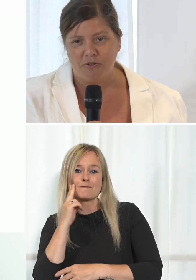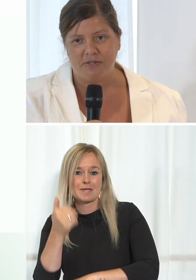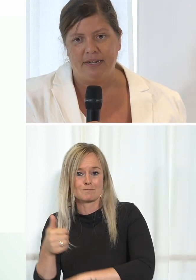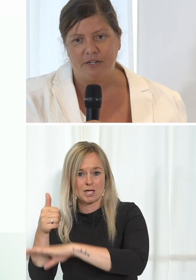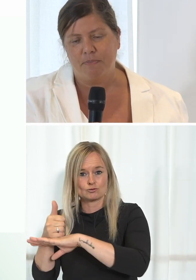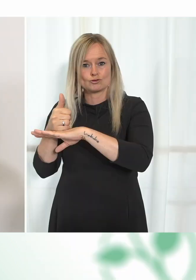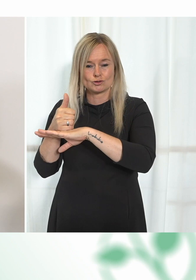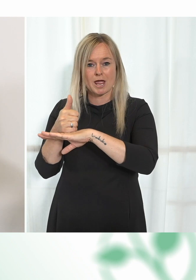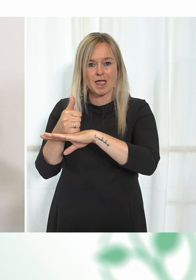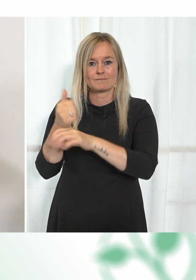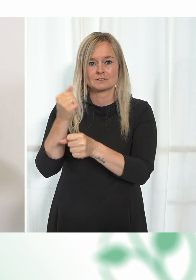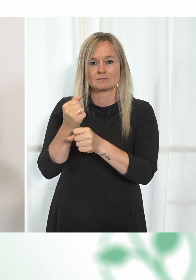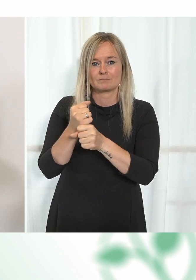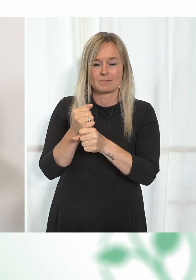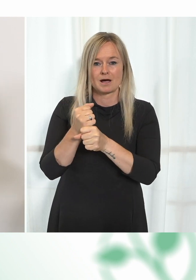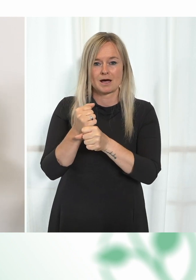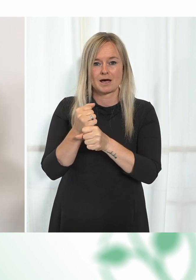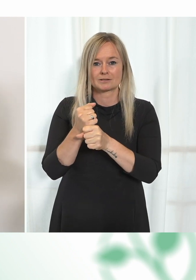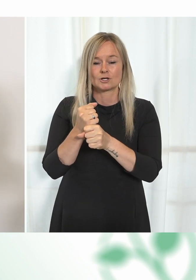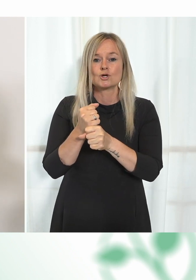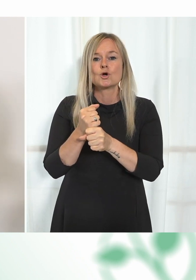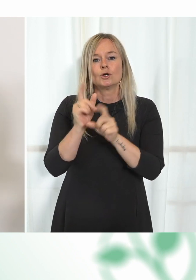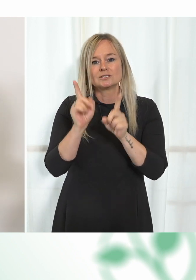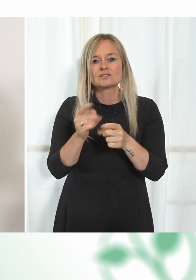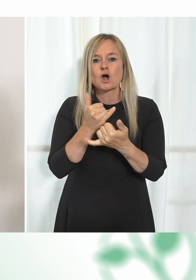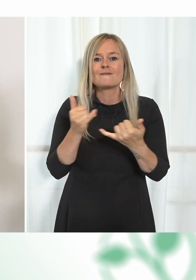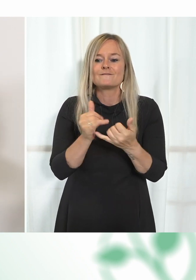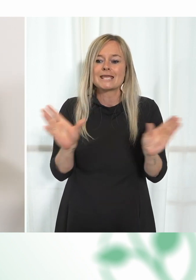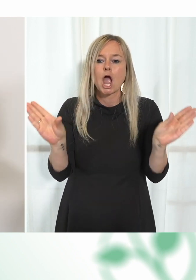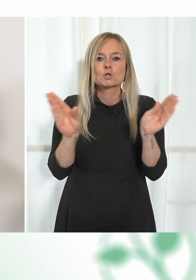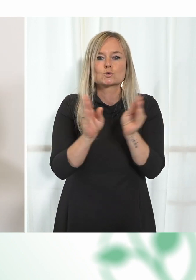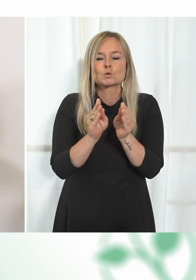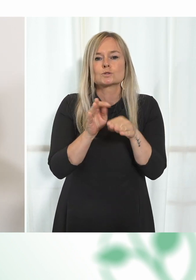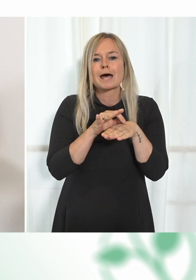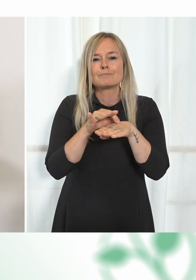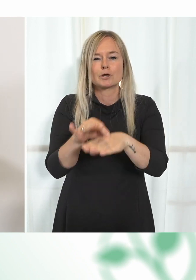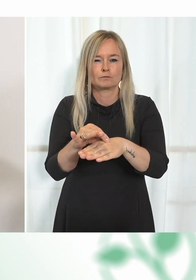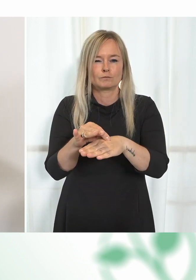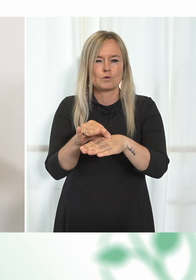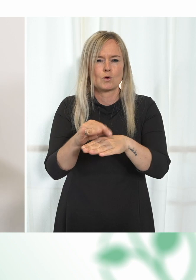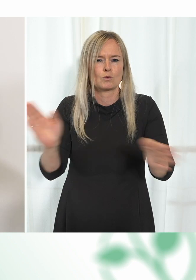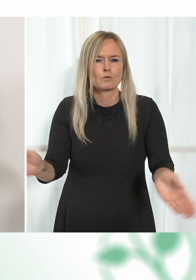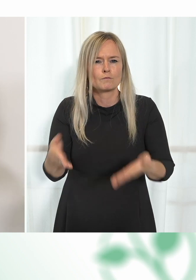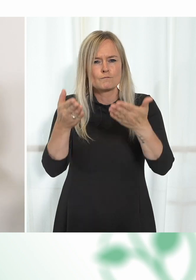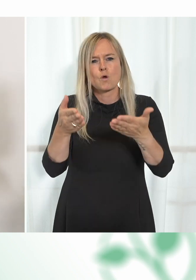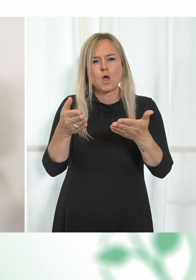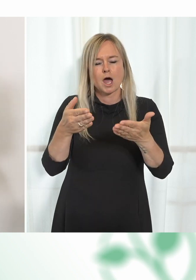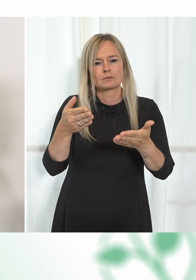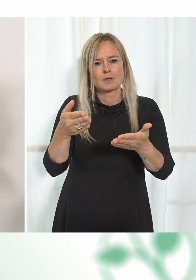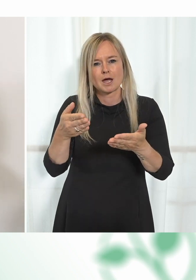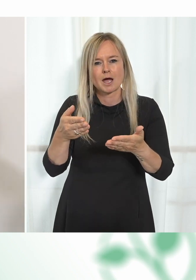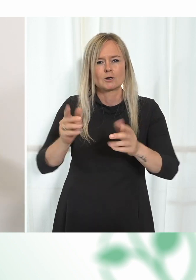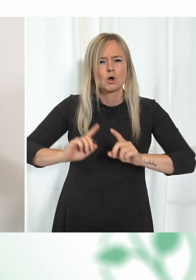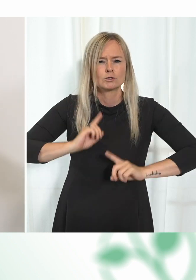so aussehen, dass man eine Zusammenführung fördert, immer weiter vorantreibt und aber auch